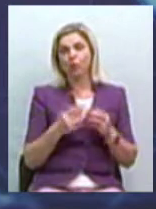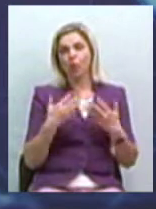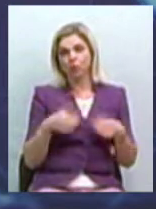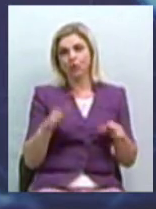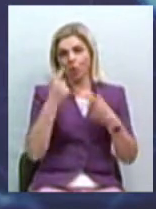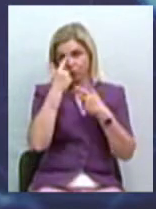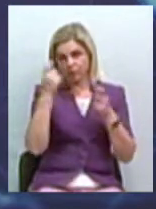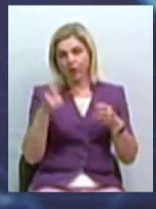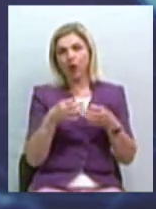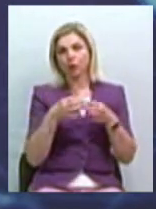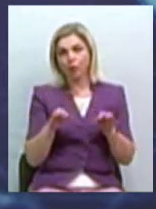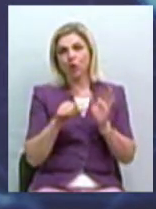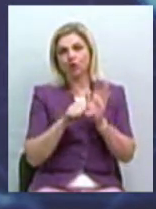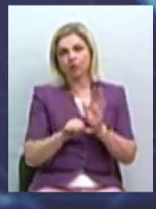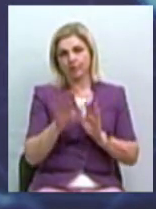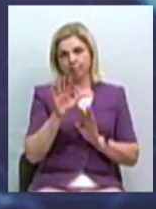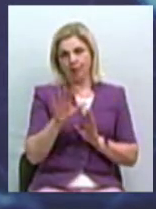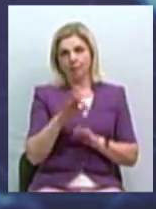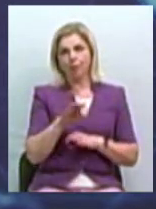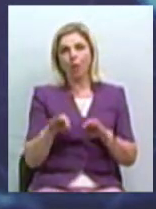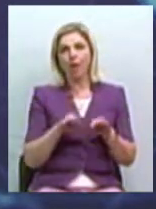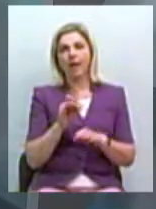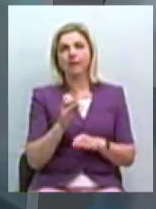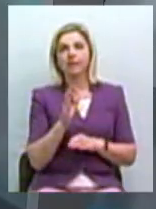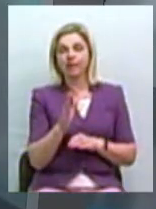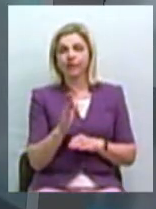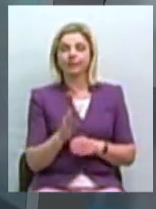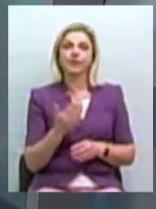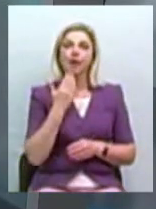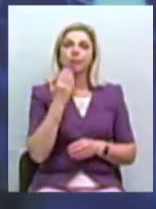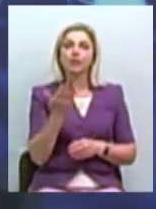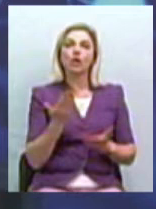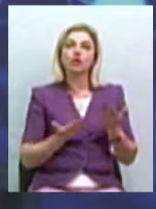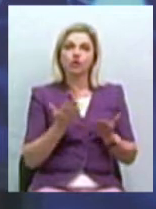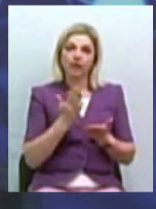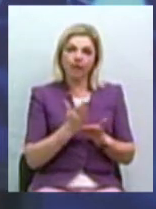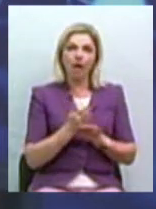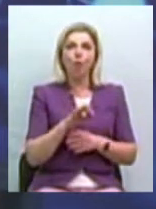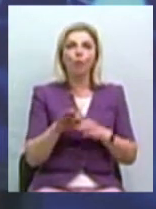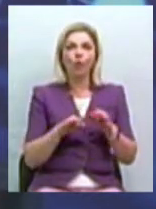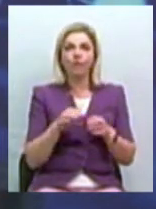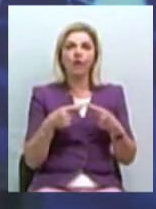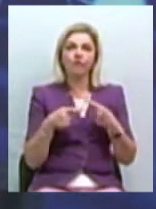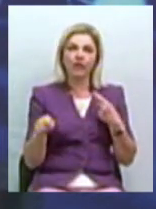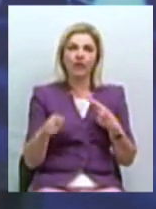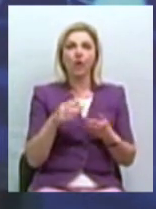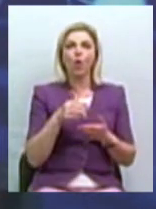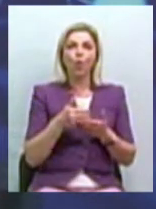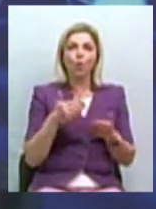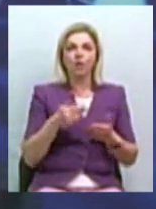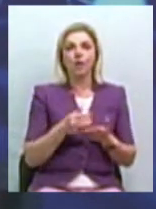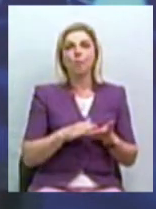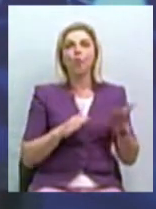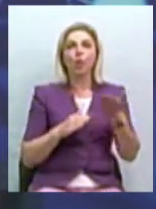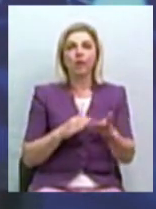озвучила, допущено 65 проєктів. А скажіть, будь ласка, чи є проєкти, які відрізняються за напрямком від поданих у